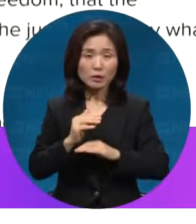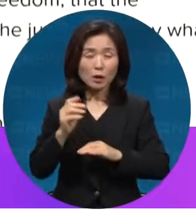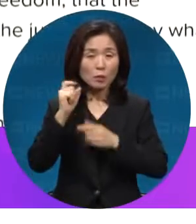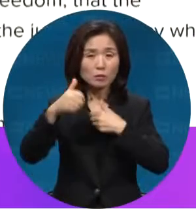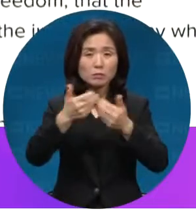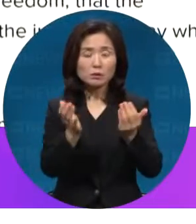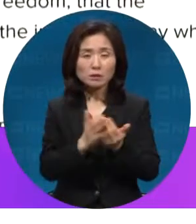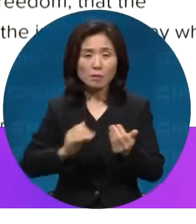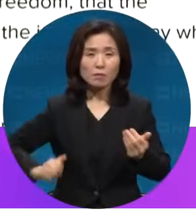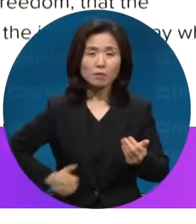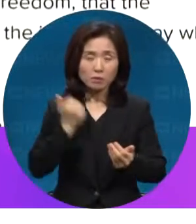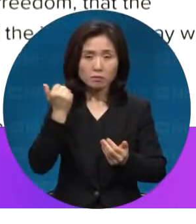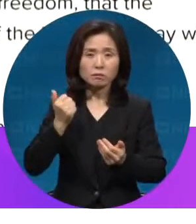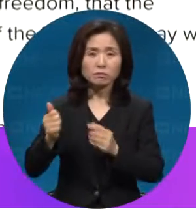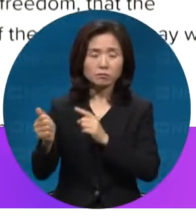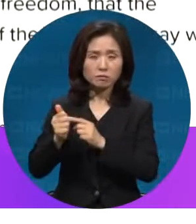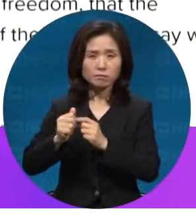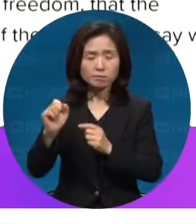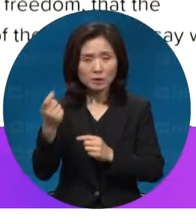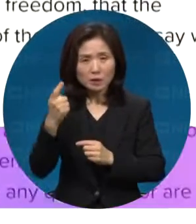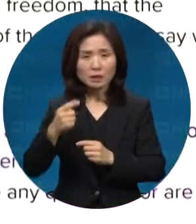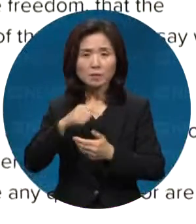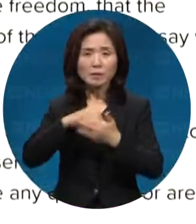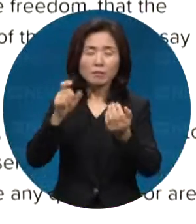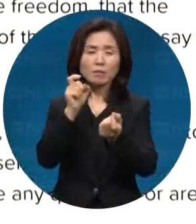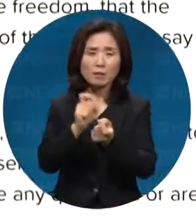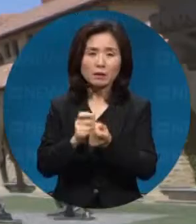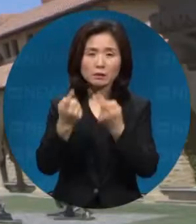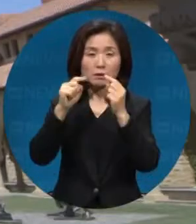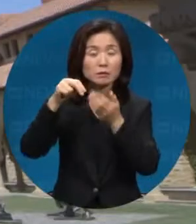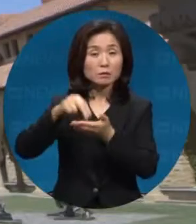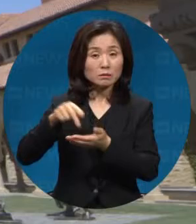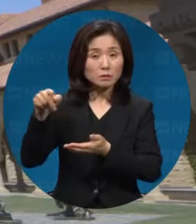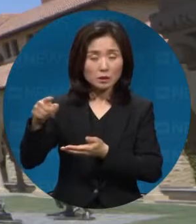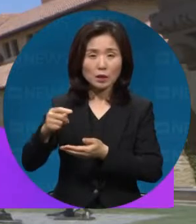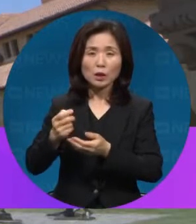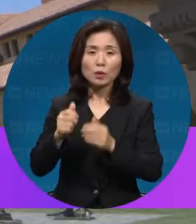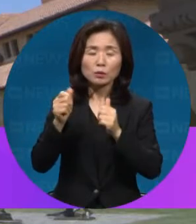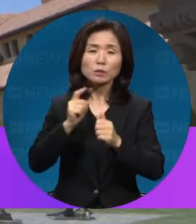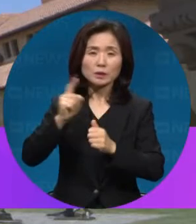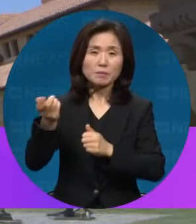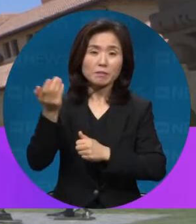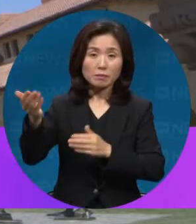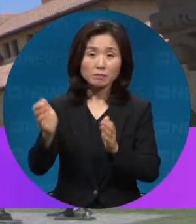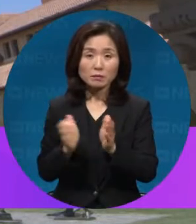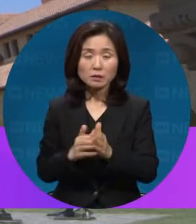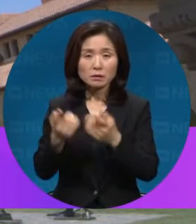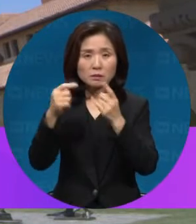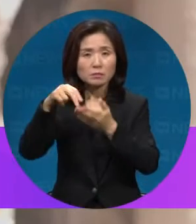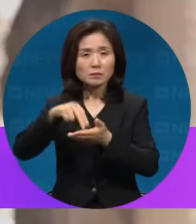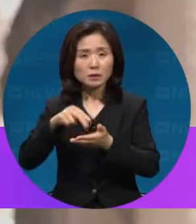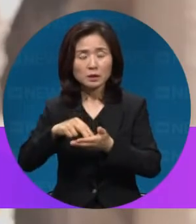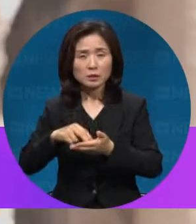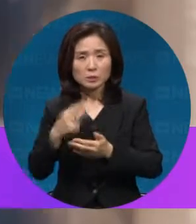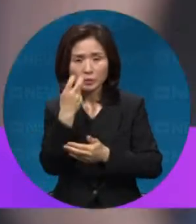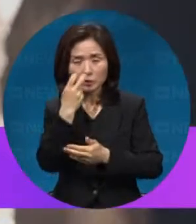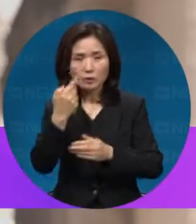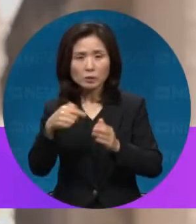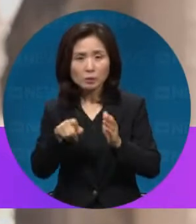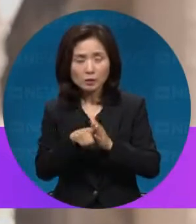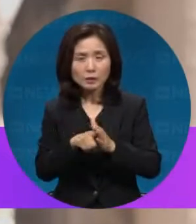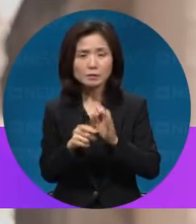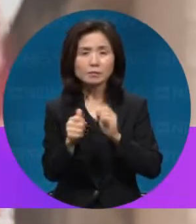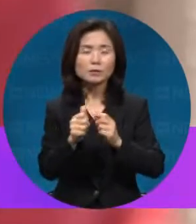피해를 입었다며 대학 측에 고소장을 제출했습니다. 대학 측은 해당 사건을 조사하기 위해 월러스의 졸업을